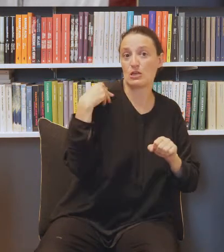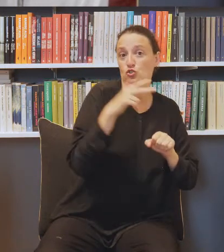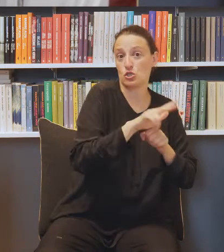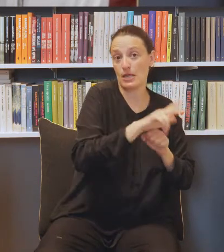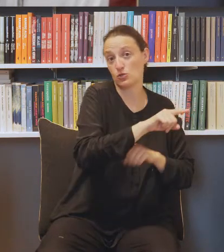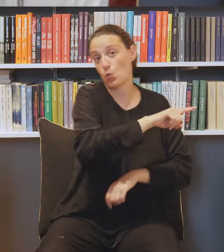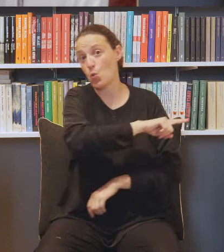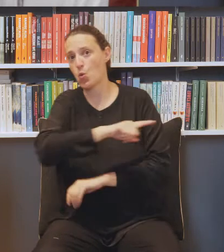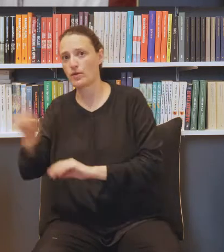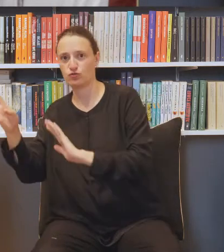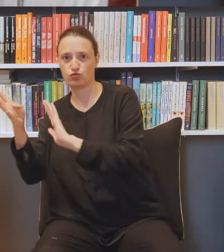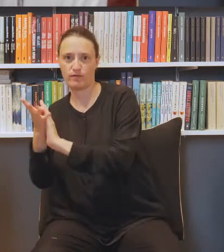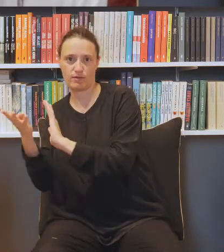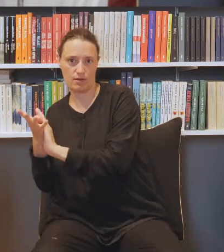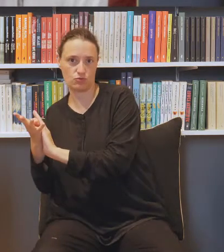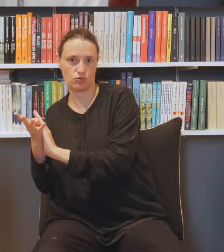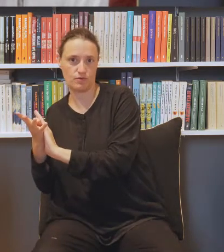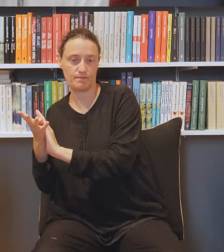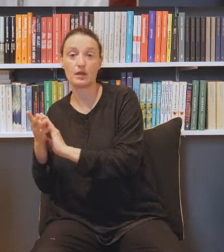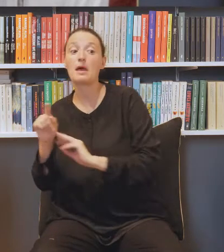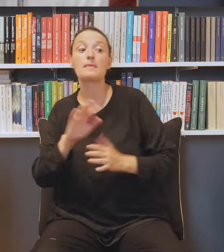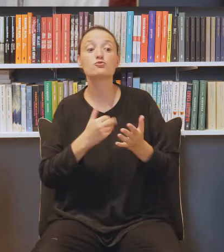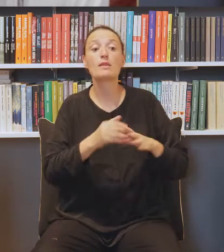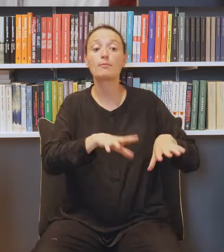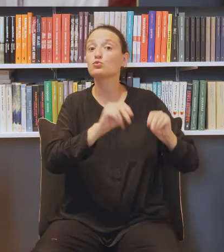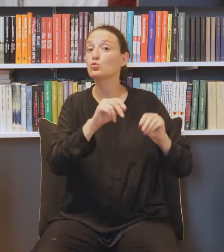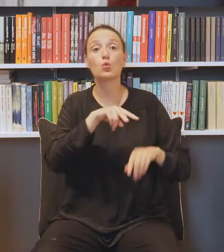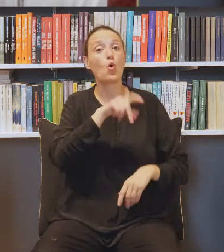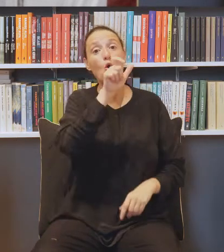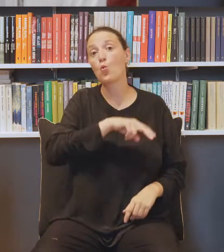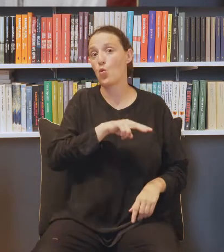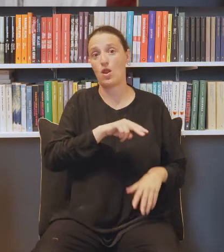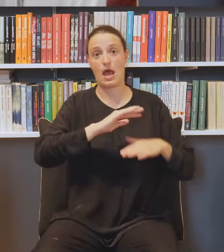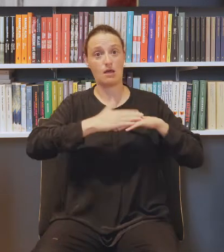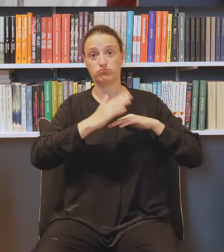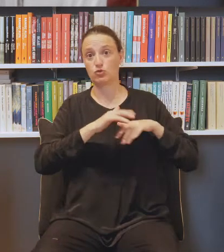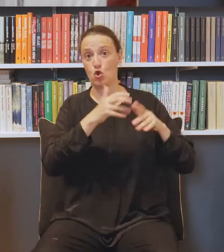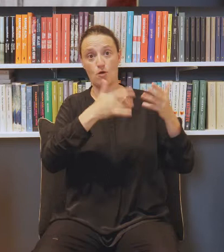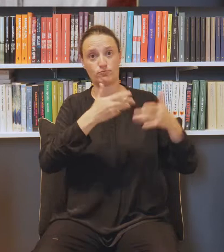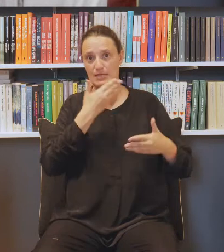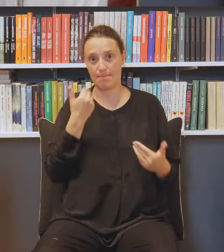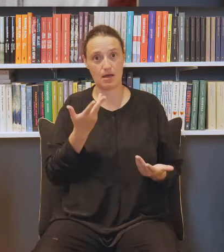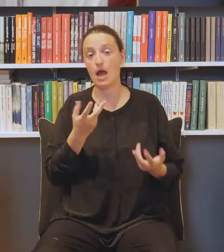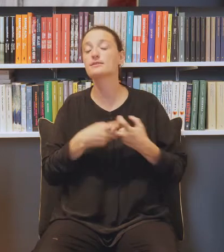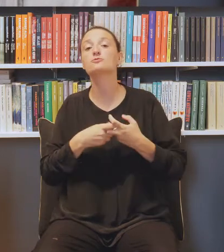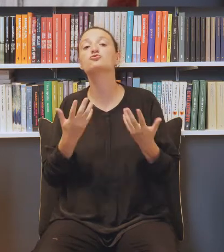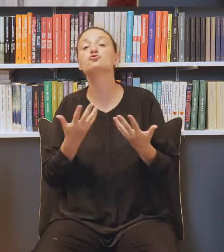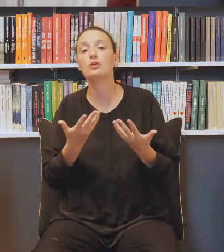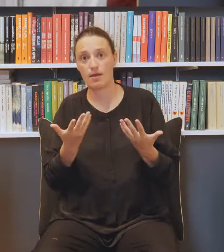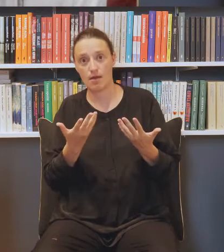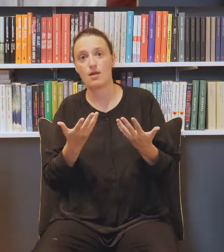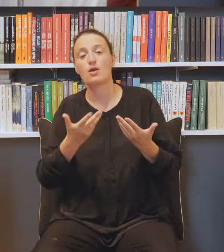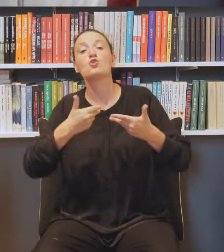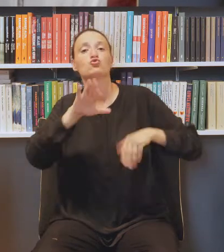tle zarysowałem troszeczkę takie przemiany, na przykład Ula na początku nie ma jeszcze komputera, korzysta z internetu w bibliotece szkolnej, pamiętam te